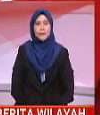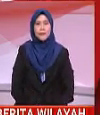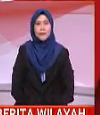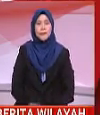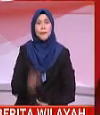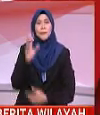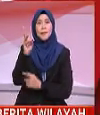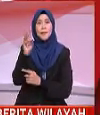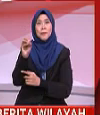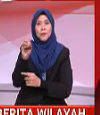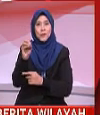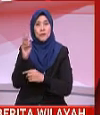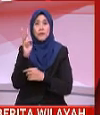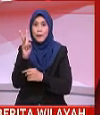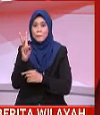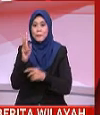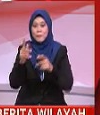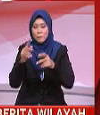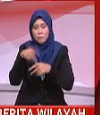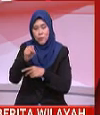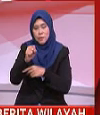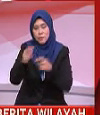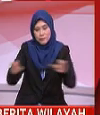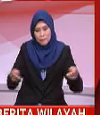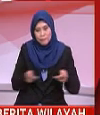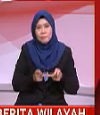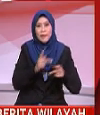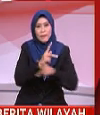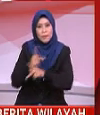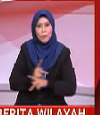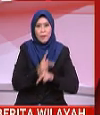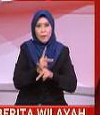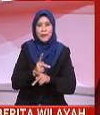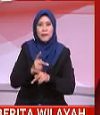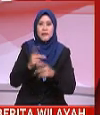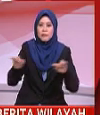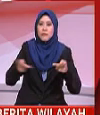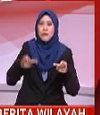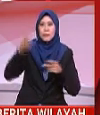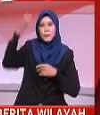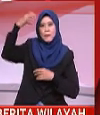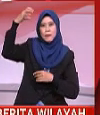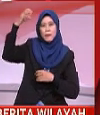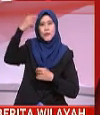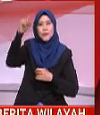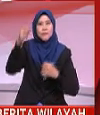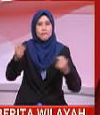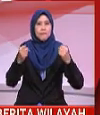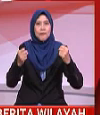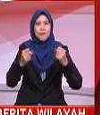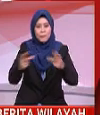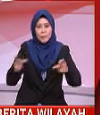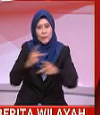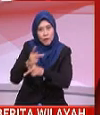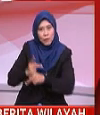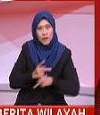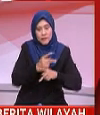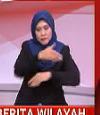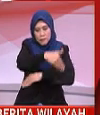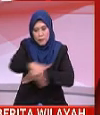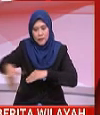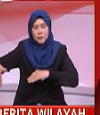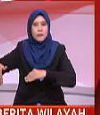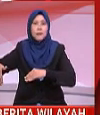6 pos kawalan baru akan dibina di negeri ini melibatkan kawasan panas sebagai langkah memperkasakan kawalan sempadan